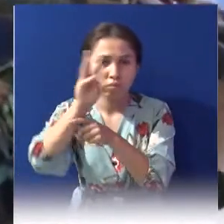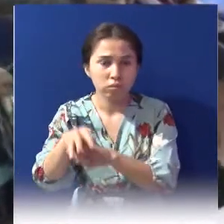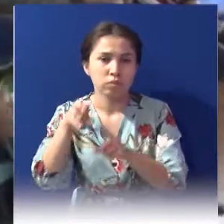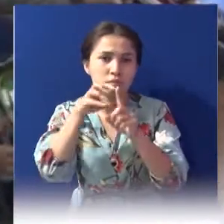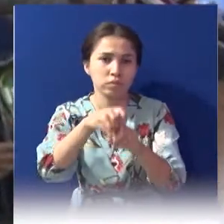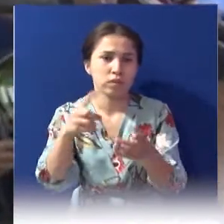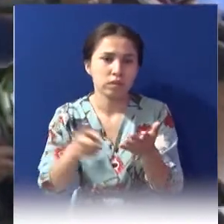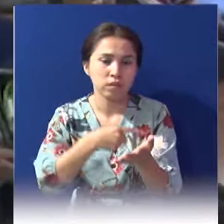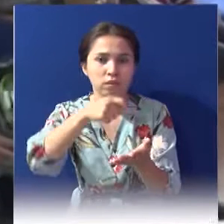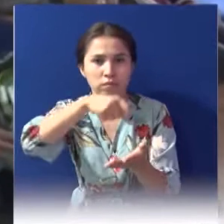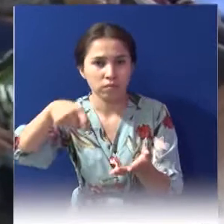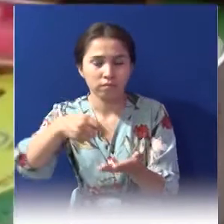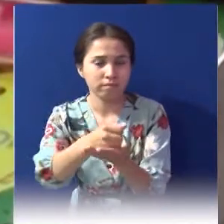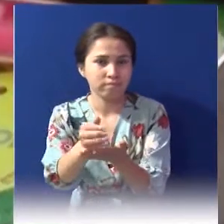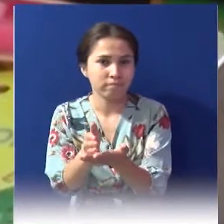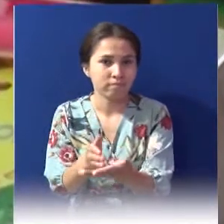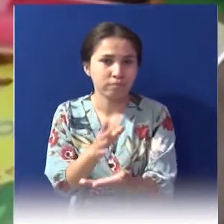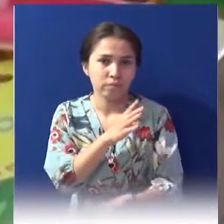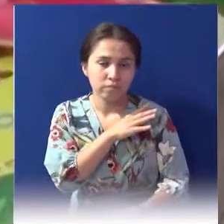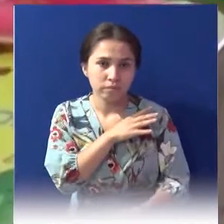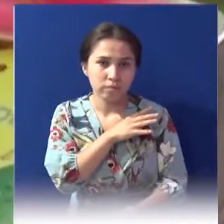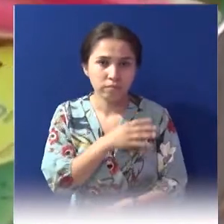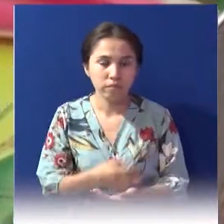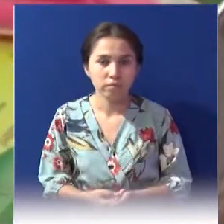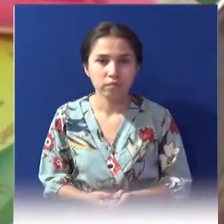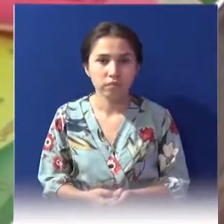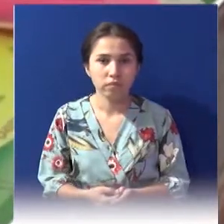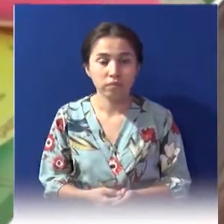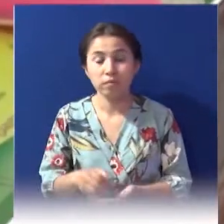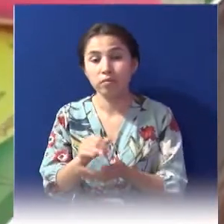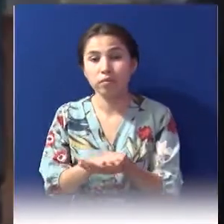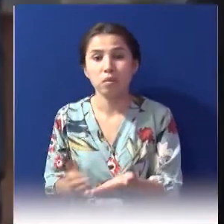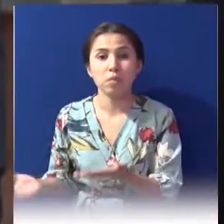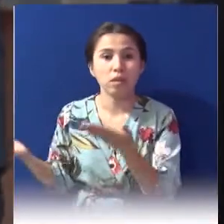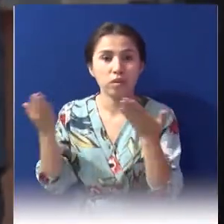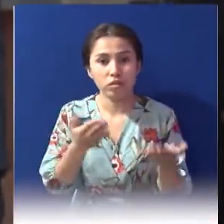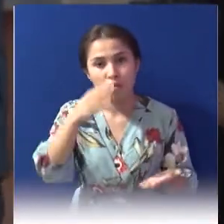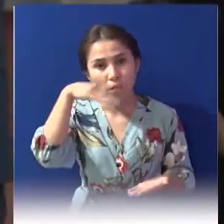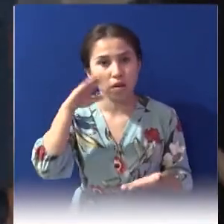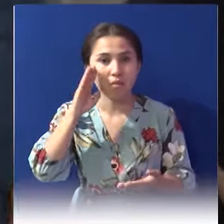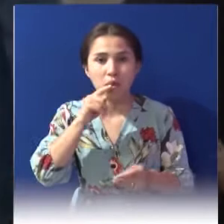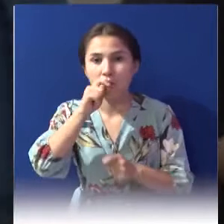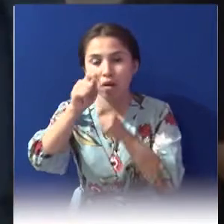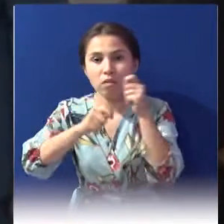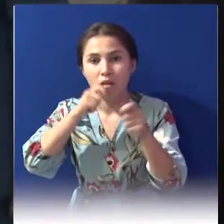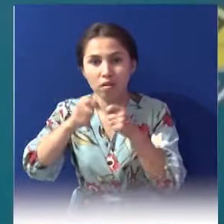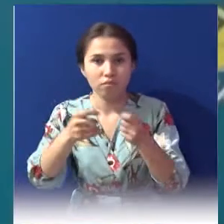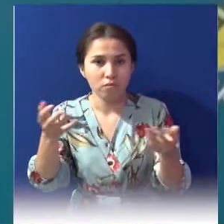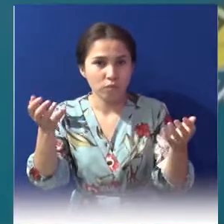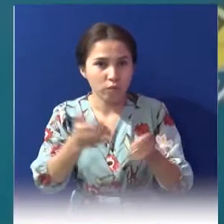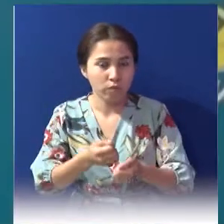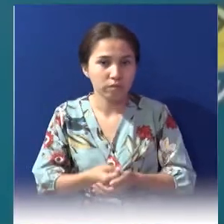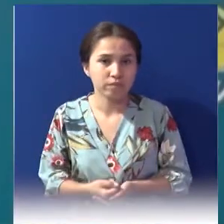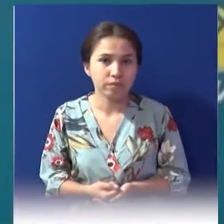стал исключением. Родители и дети из самых нуждающихся семей были приглашены на встречу, чтобы получить свои подарки.